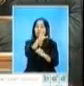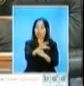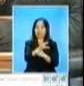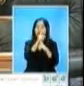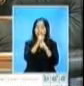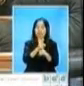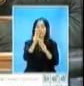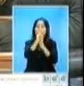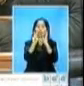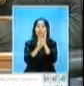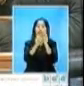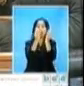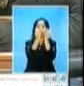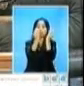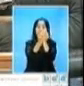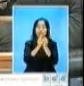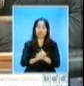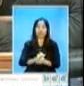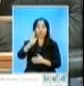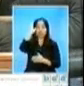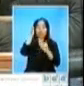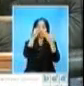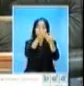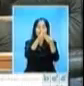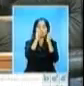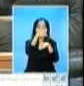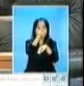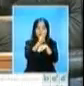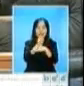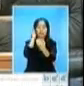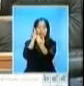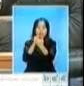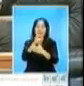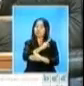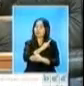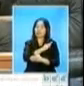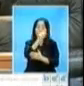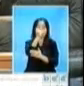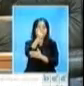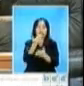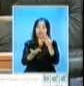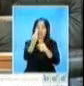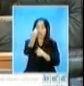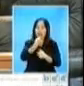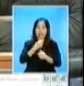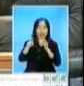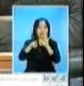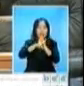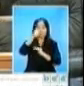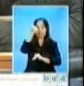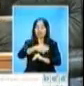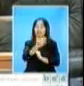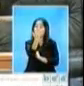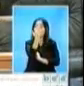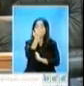รมนูญในการที่จะประท้วงจะประท้วงท่านประธานหรือประท้วงเพื่อนสมาชิกก็ได้ท่านไม่มีสิทธิ์ที่มาห้ามใดๆทั้งสิ้นเพราะการที่ท่านห้ามไม่ให้พ